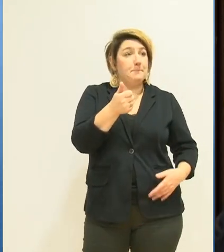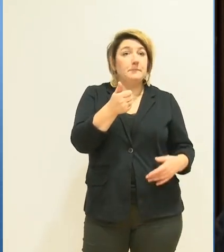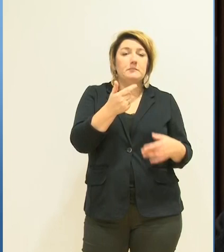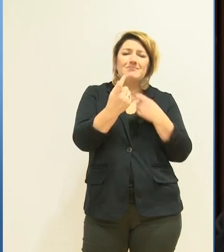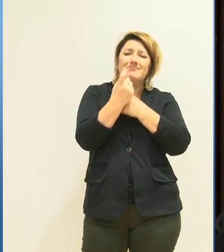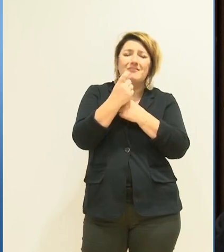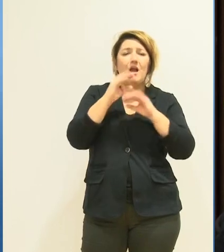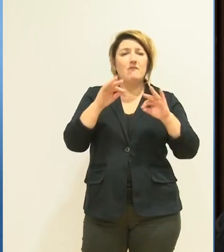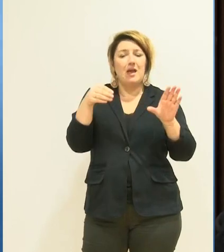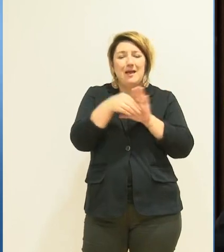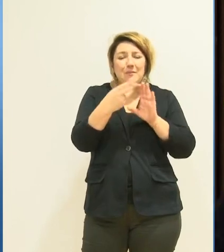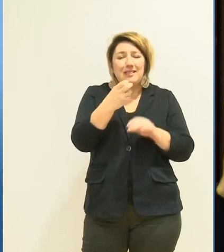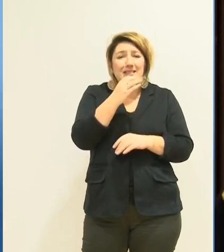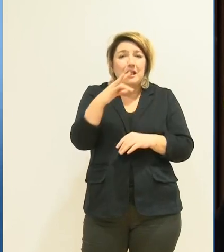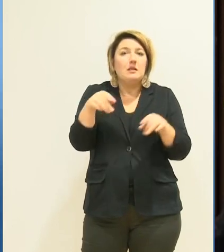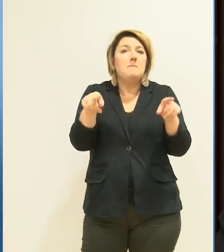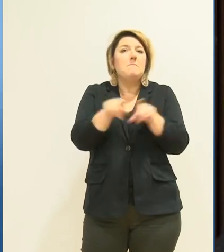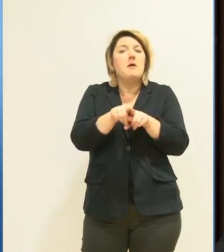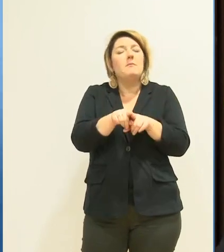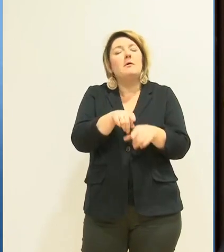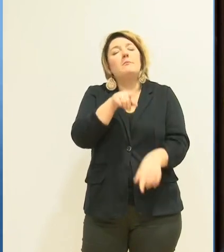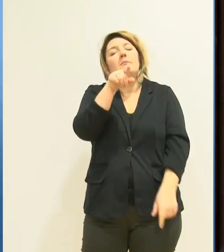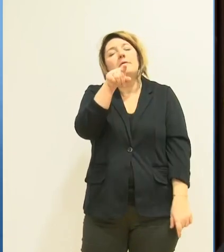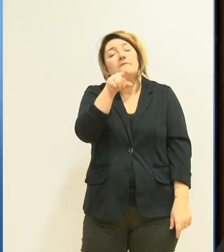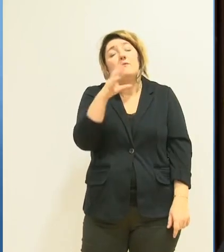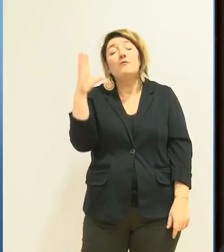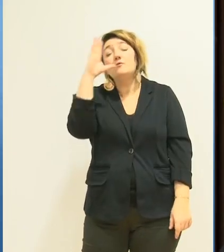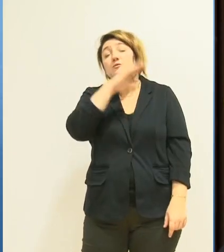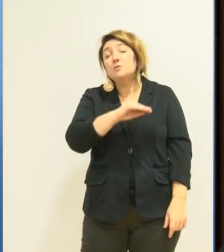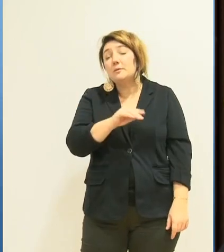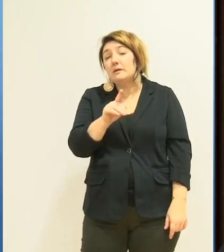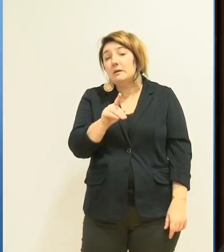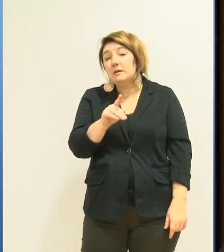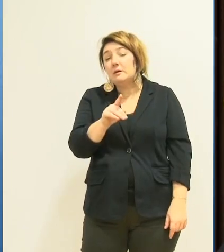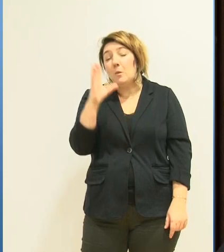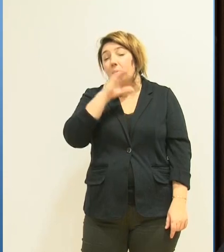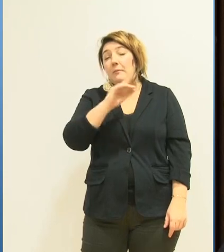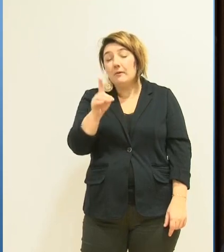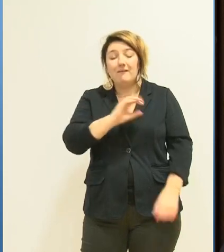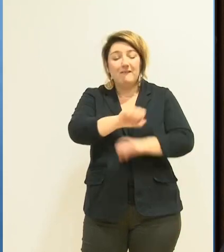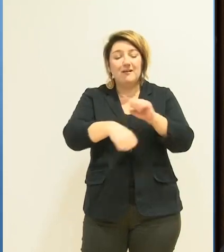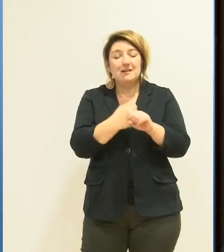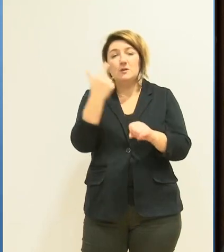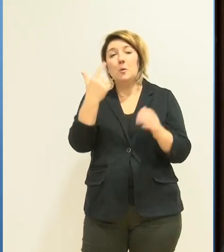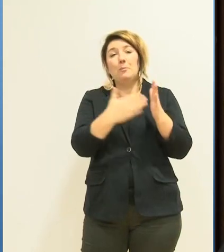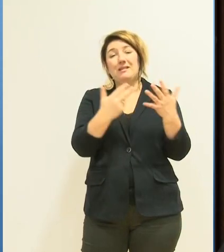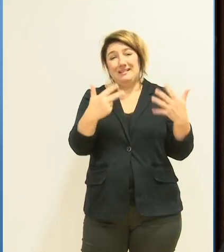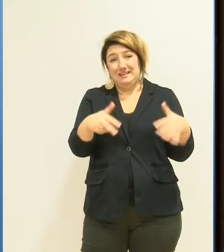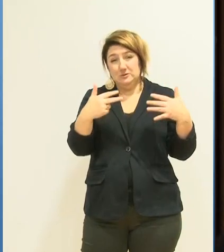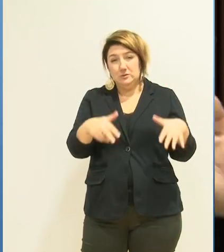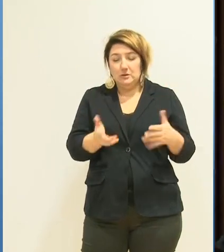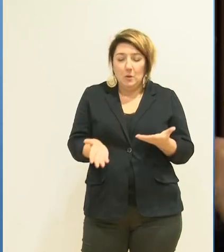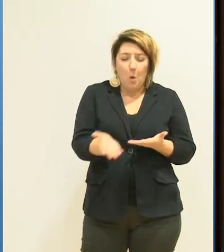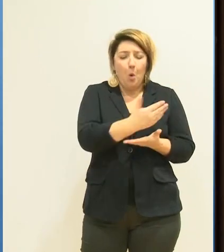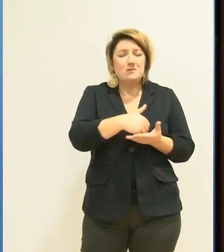honnête en faisant semblant d'oublier qu'en 2018 il y a eu des recettes exceptionnelles gelé d'ailleurs rappelé